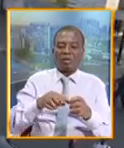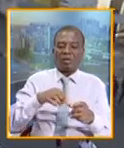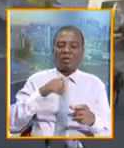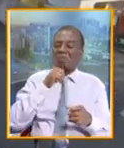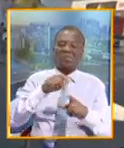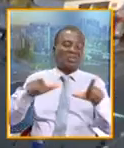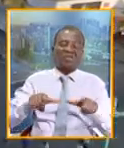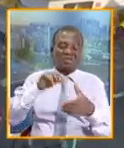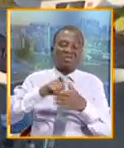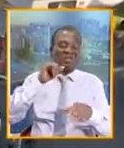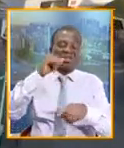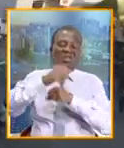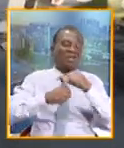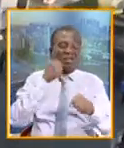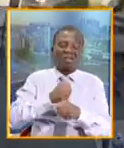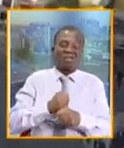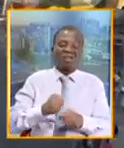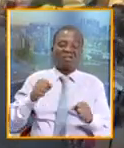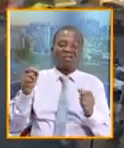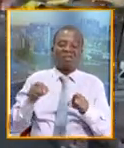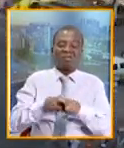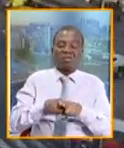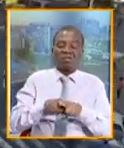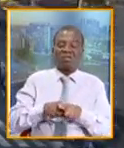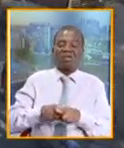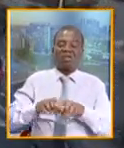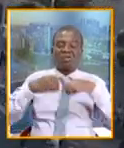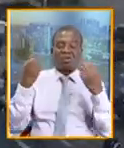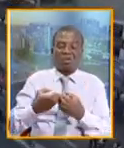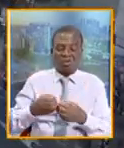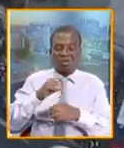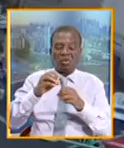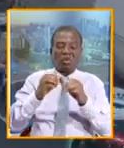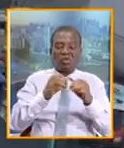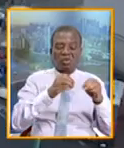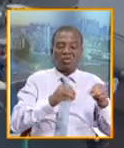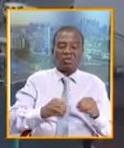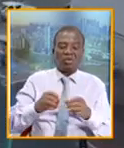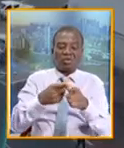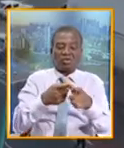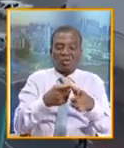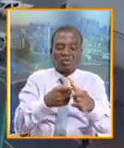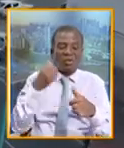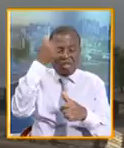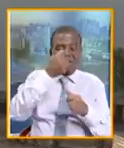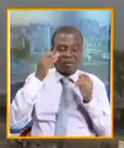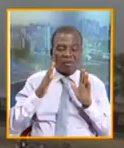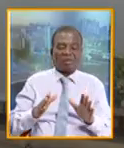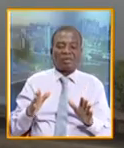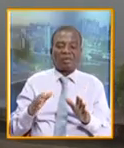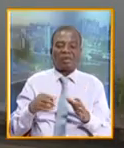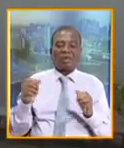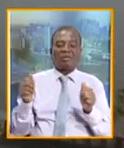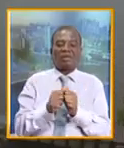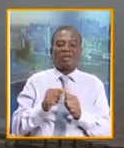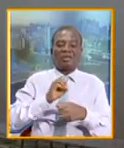lieu cette année, à l'image d'autres comités d'organisation de marathons africains et internationaux qui ont tour à tour déchanté face à la